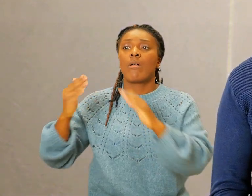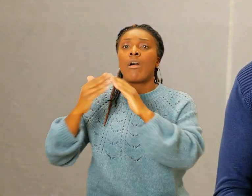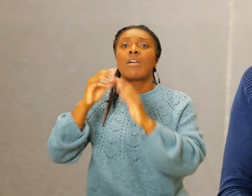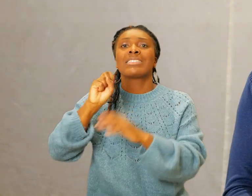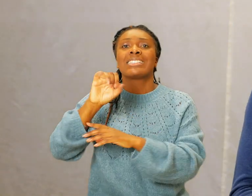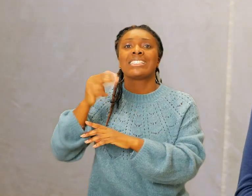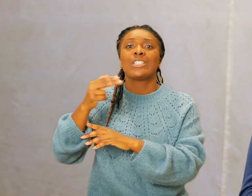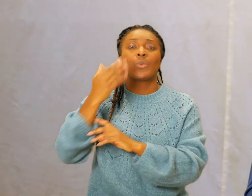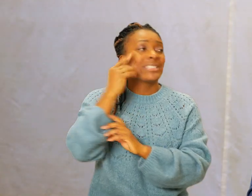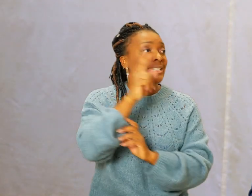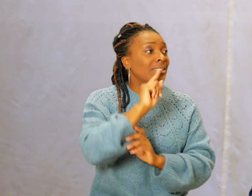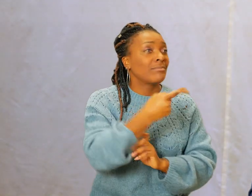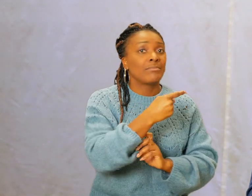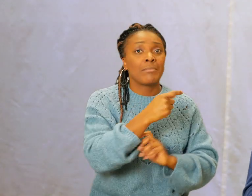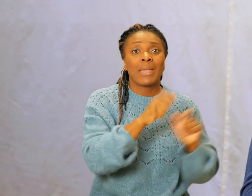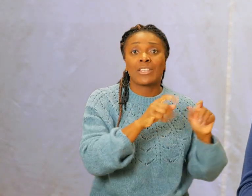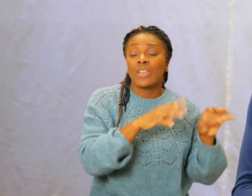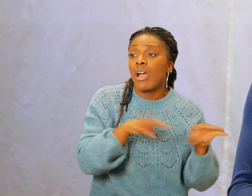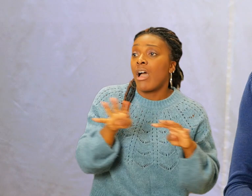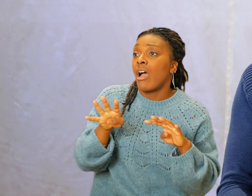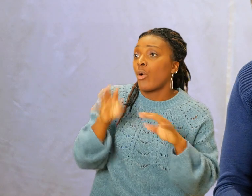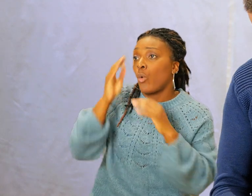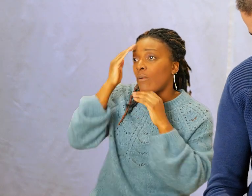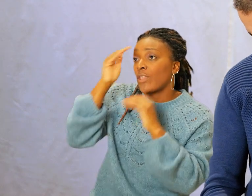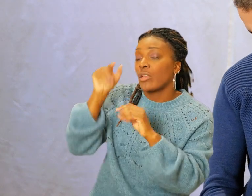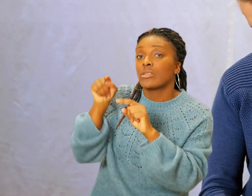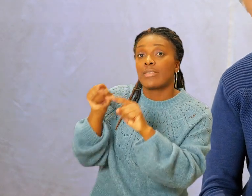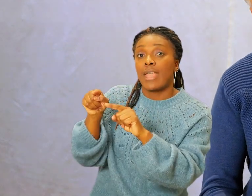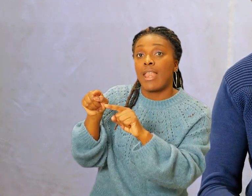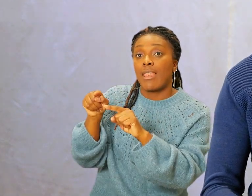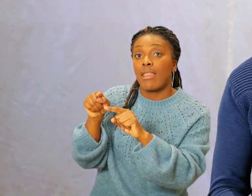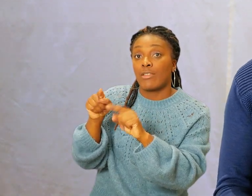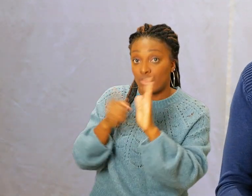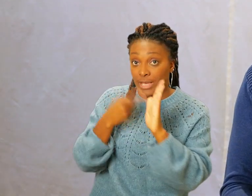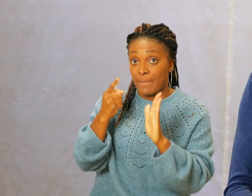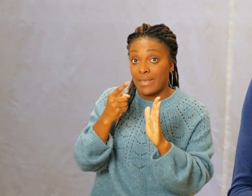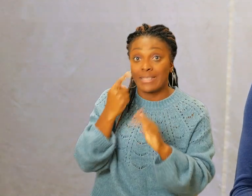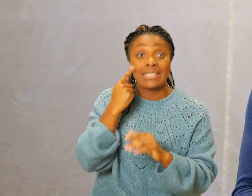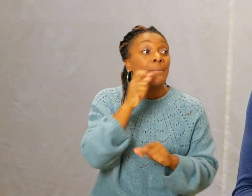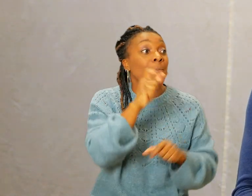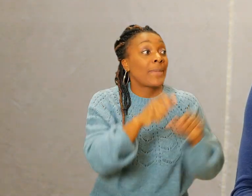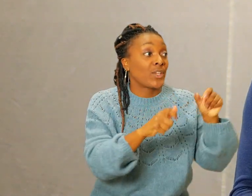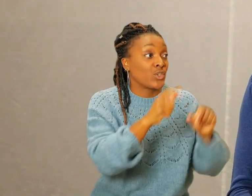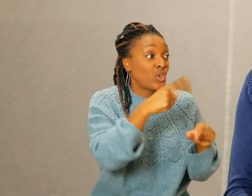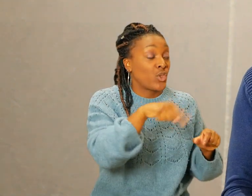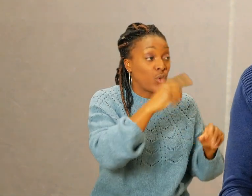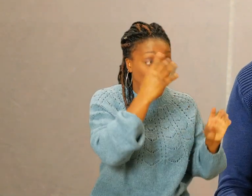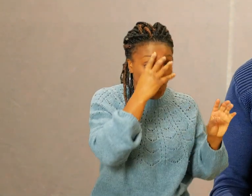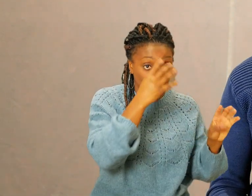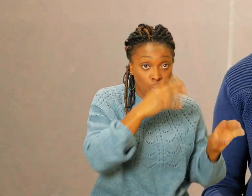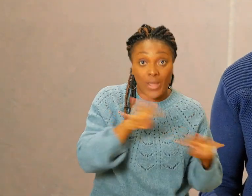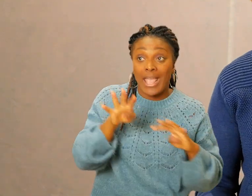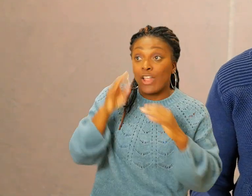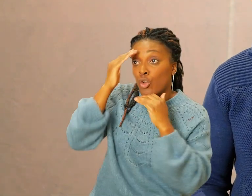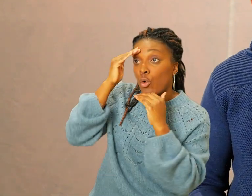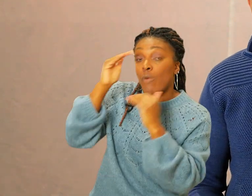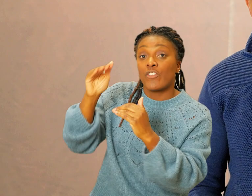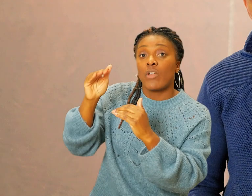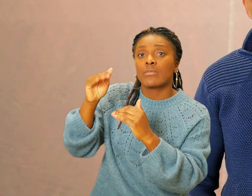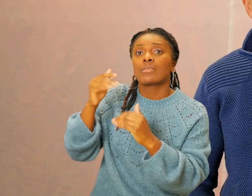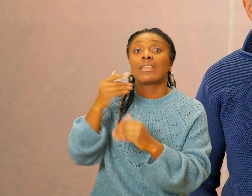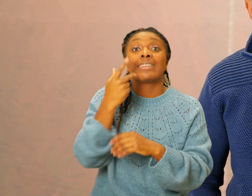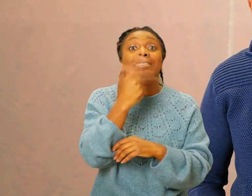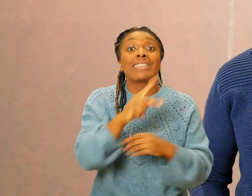met sa confiance en elle. J'aimerais que tu repasses ça dans ton cœur. Celui qui met sa confiance en elle et qui bâtit sa vie sur